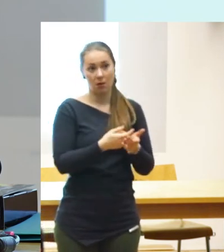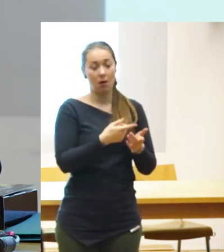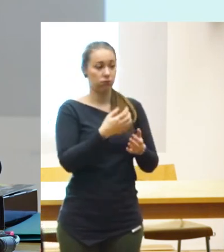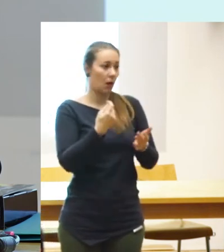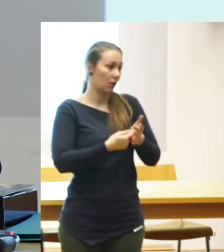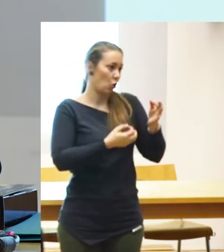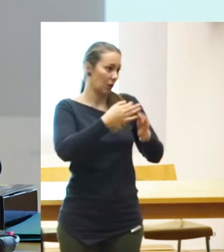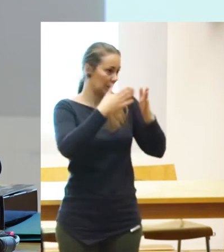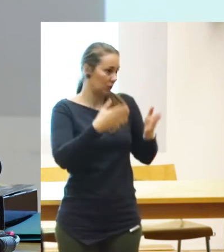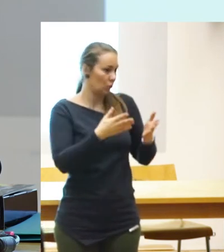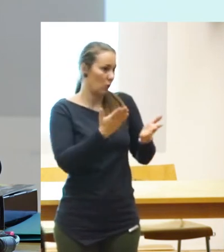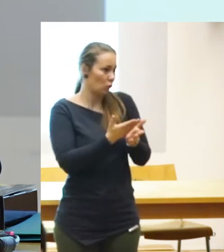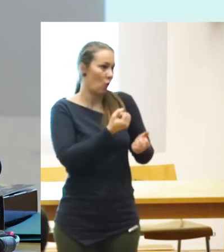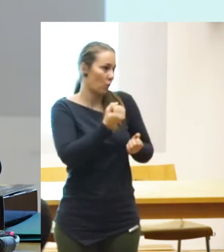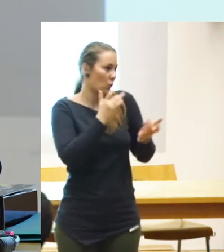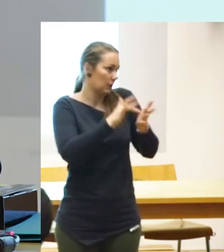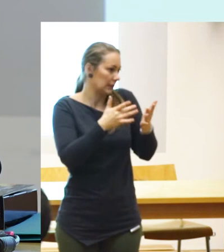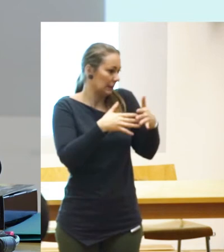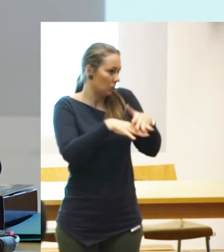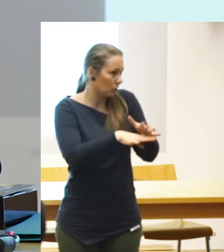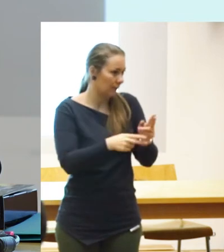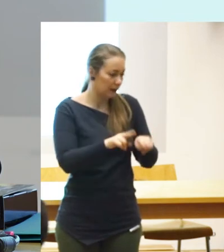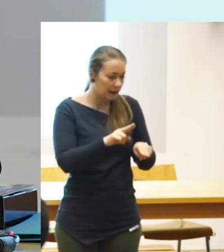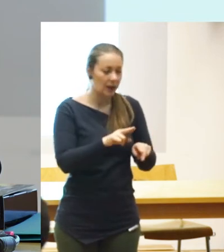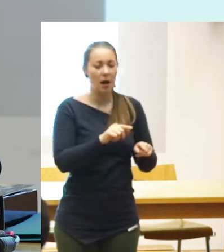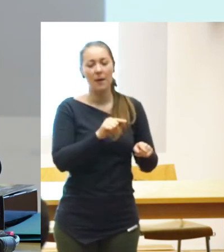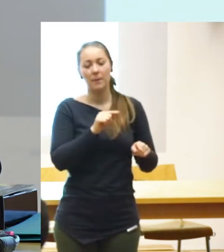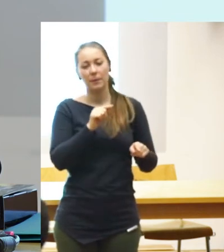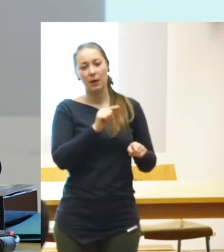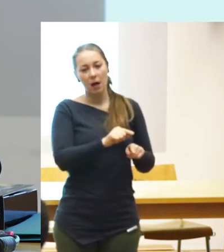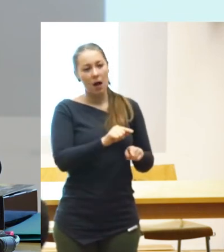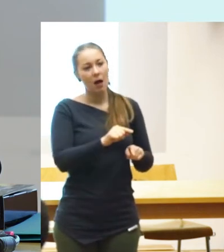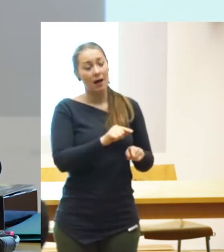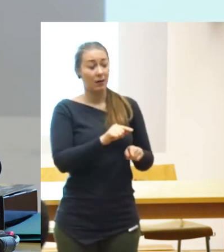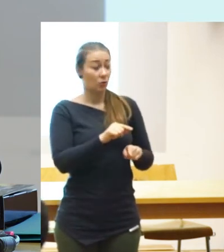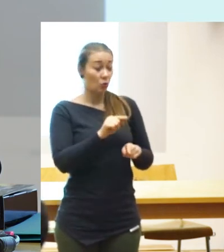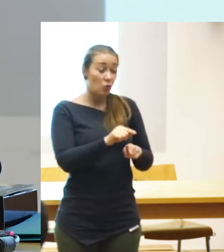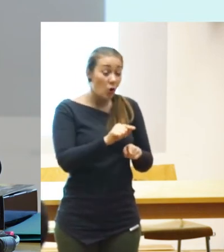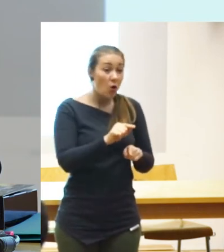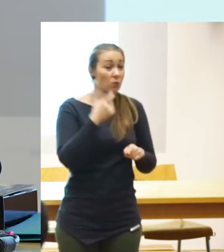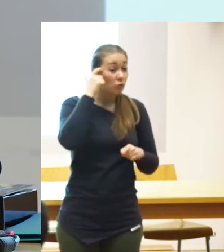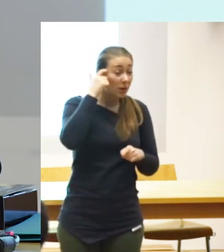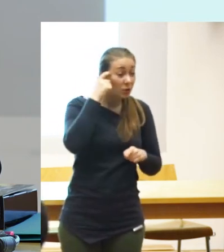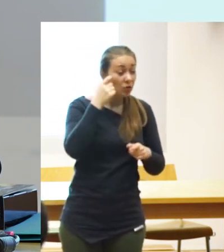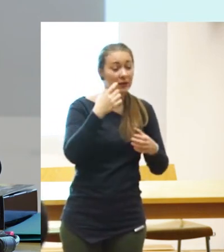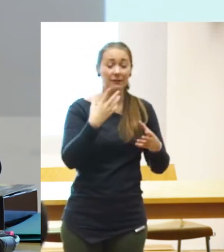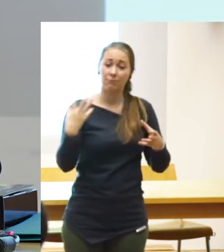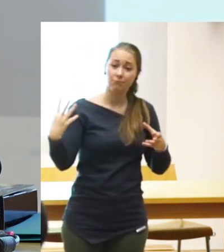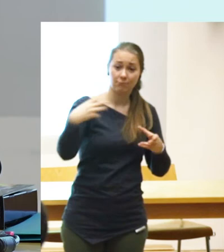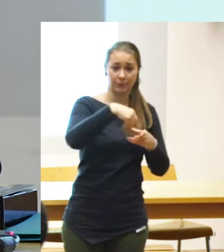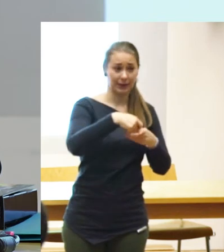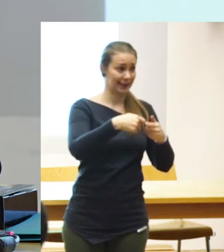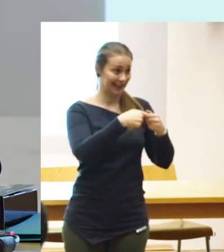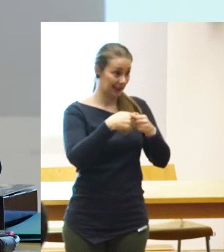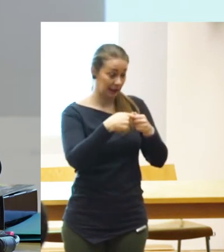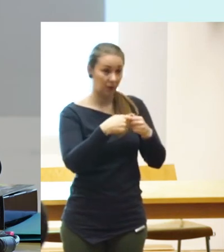mluvit. A to je operace, která prostě stojí za víceméně všemi úvahami